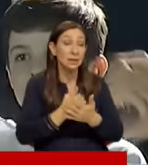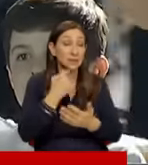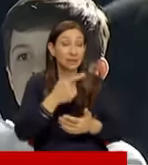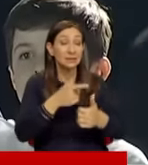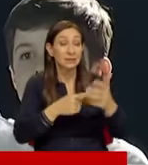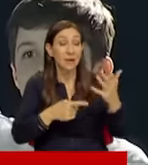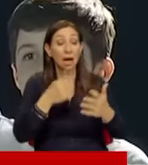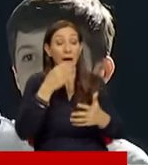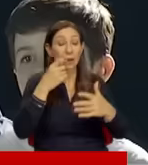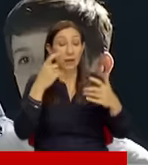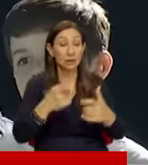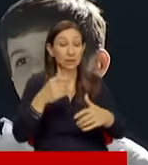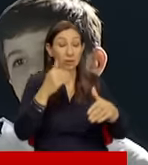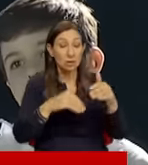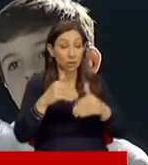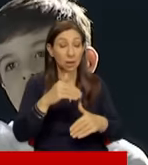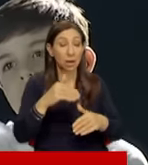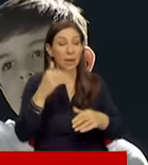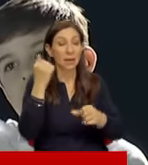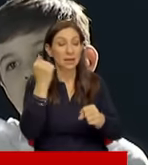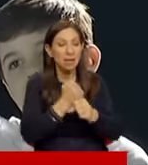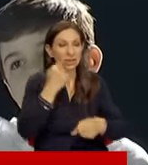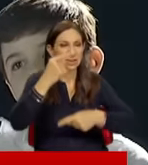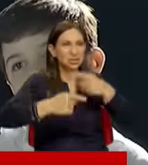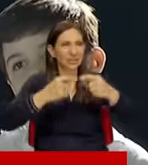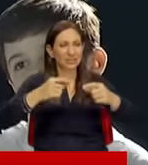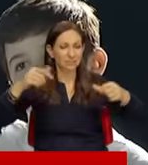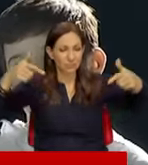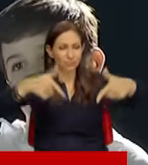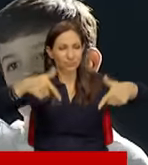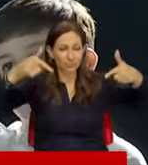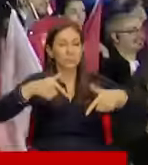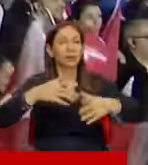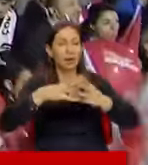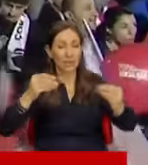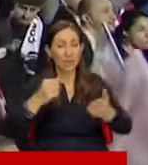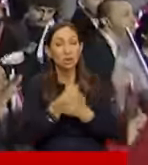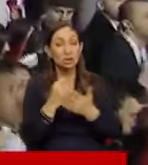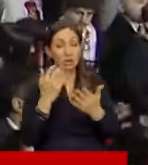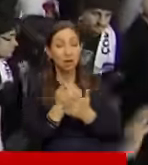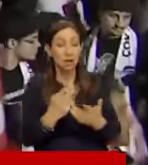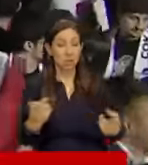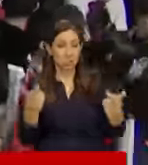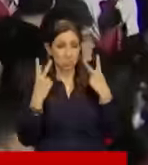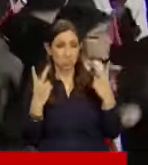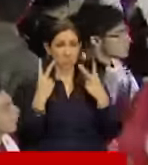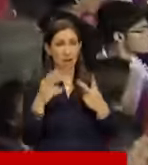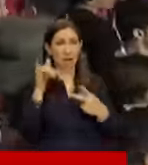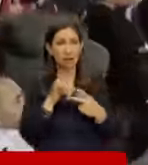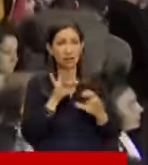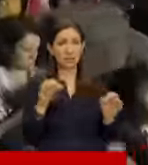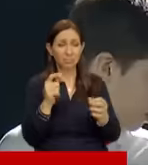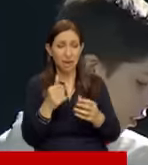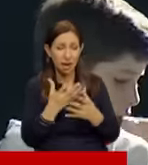sıraladı. Ankara'da seçimi beton kaybetti, yeşil kazandı. Şatafat ve haksız